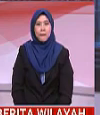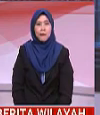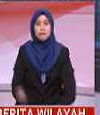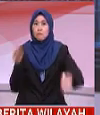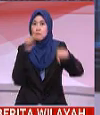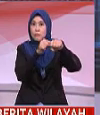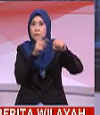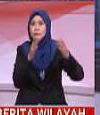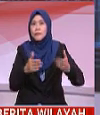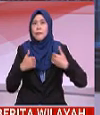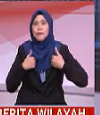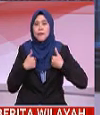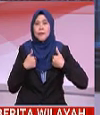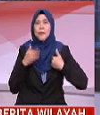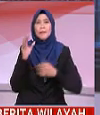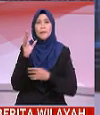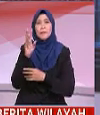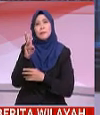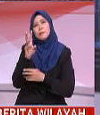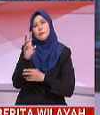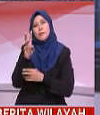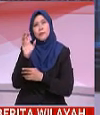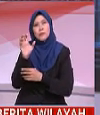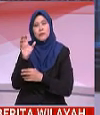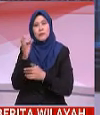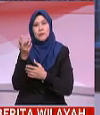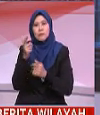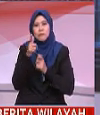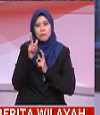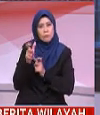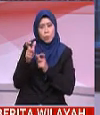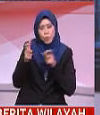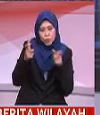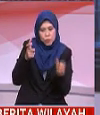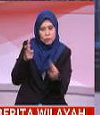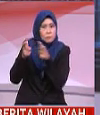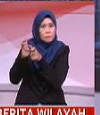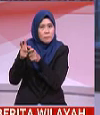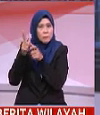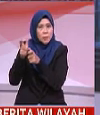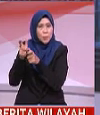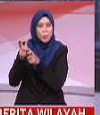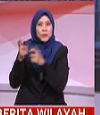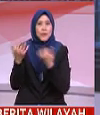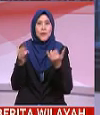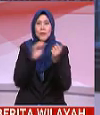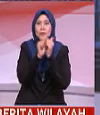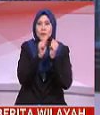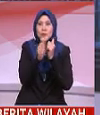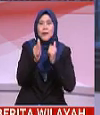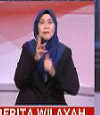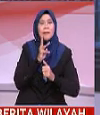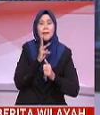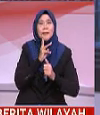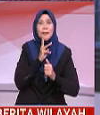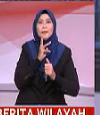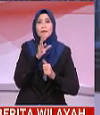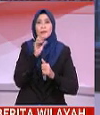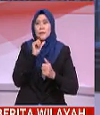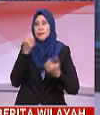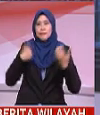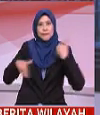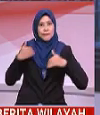Dituduh memiliki 106 butir peluru pelbagai jenis tanpa lesen, seorang pengusaha sukan air mengaku tidak bersalah